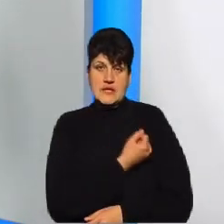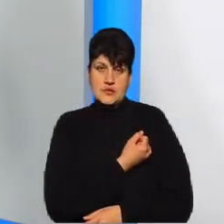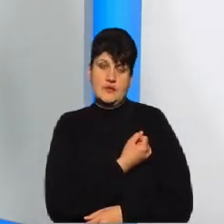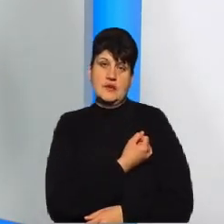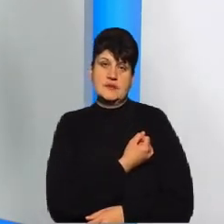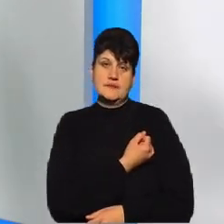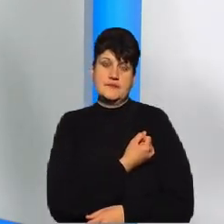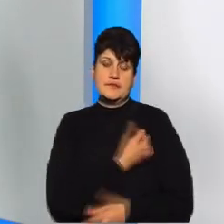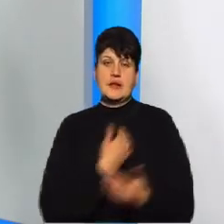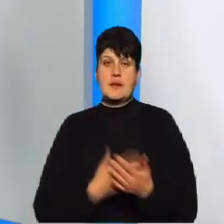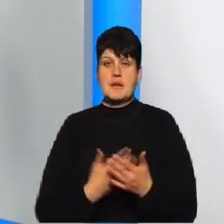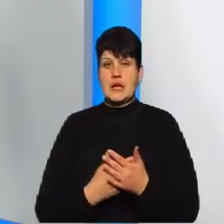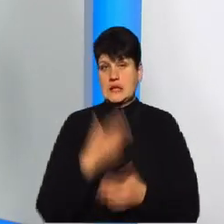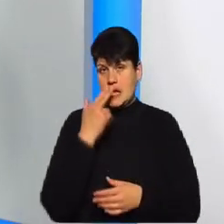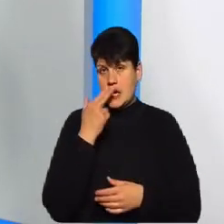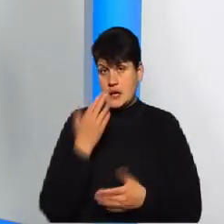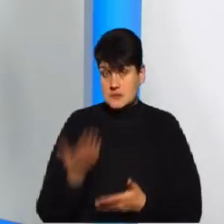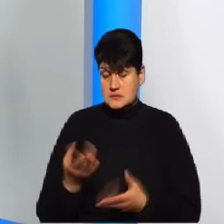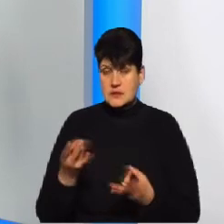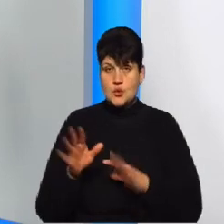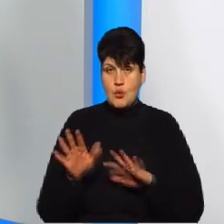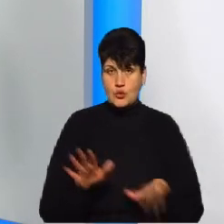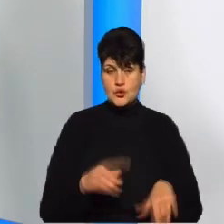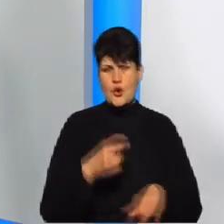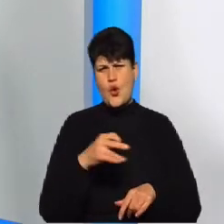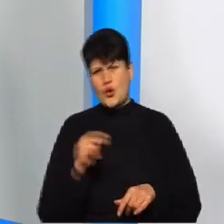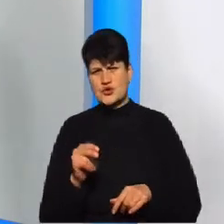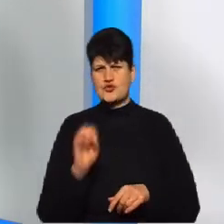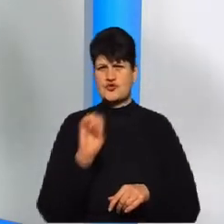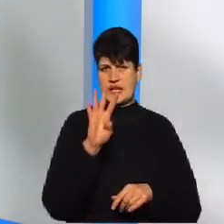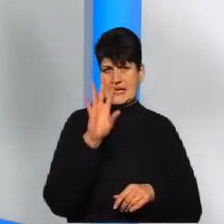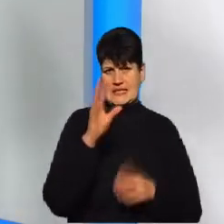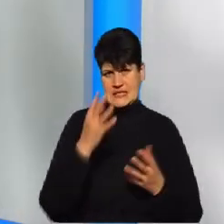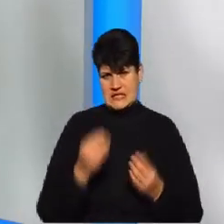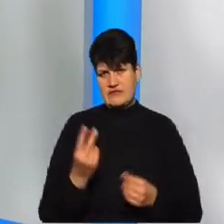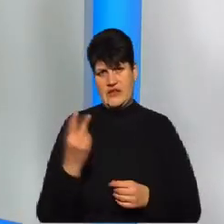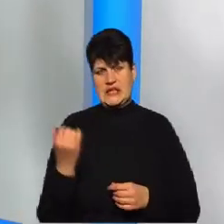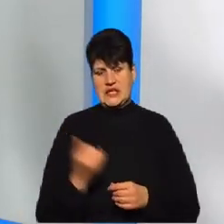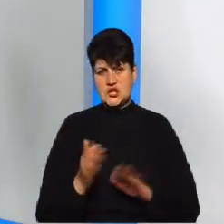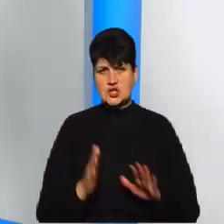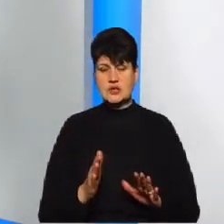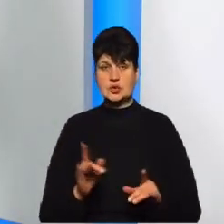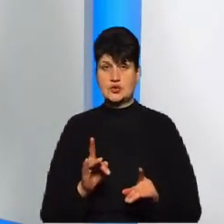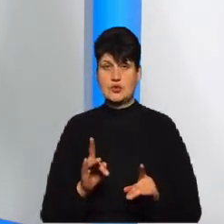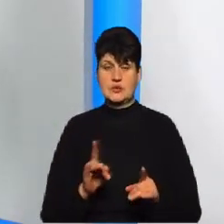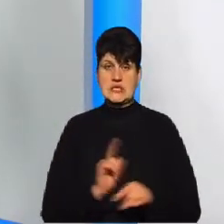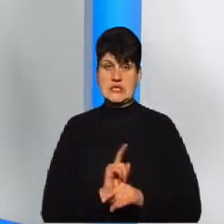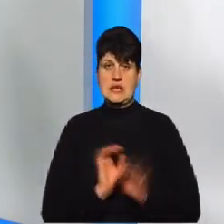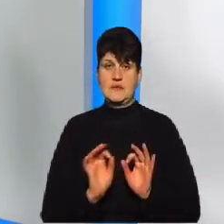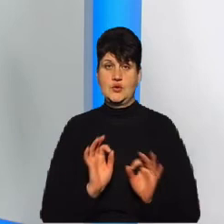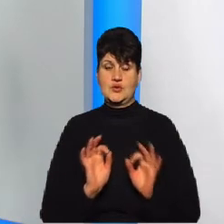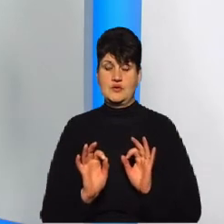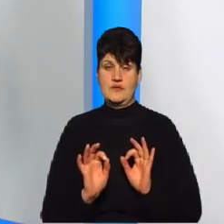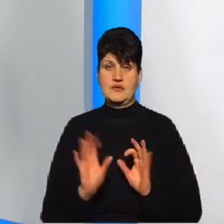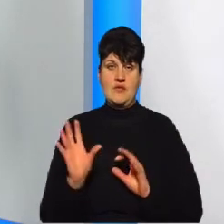від грипу, то треба, щоб пройшло хоча б не менше 14 днів, ну, 2 тижні, ну, щоб перш за все стабілізувався повністю весь стан,